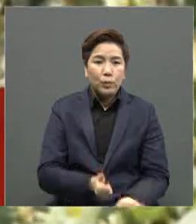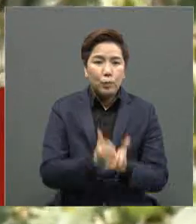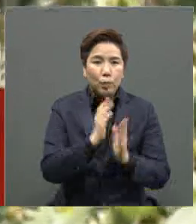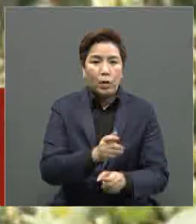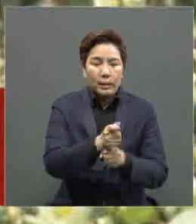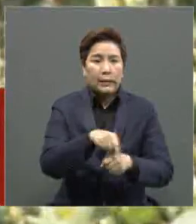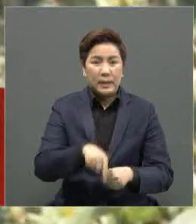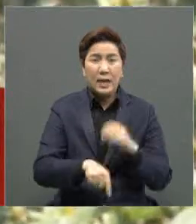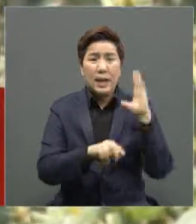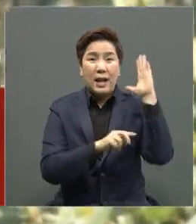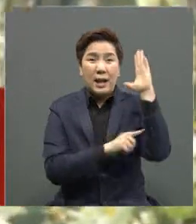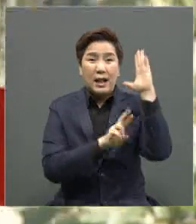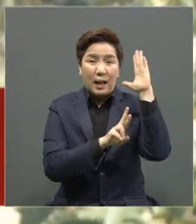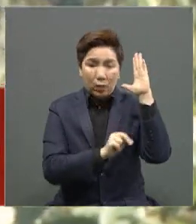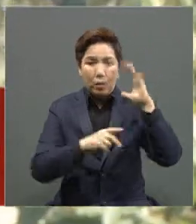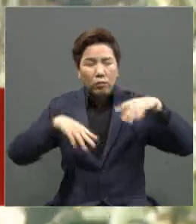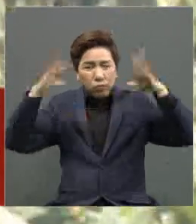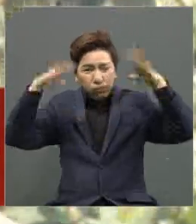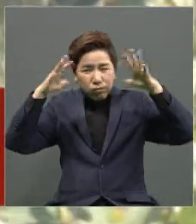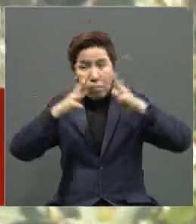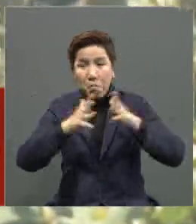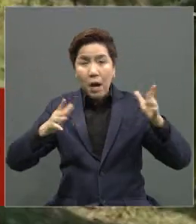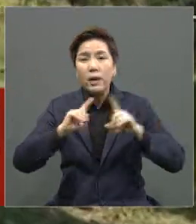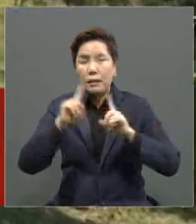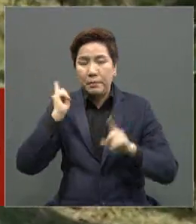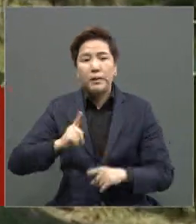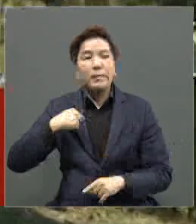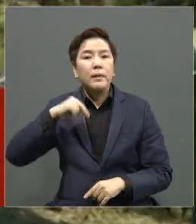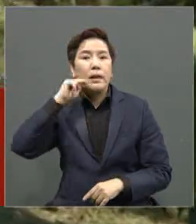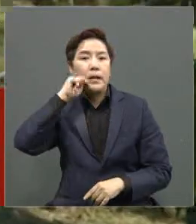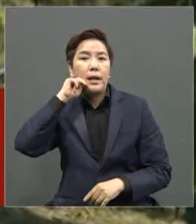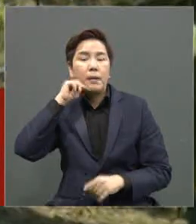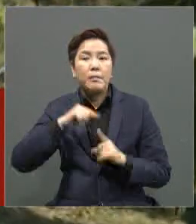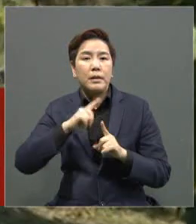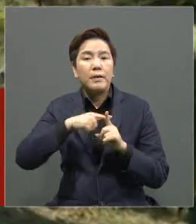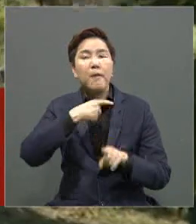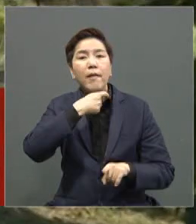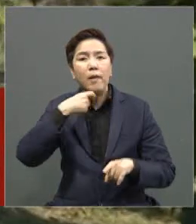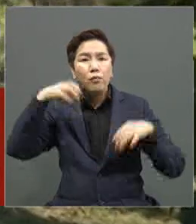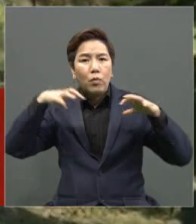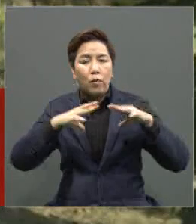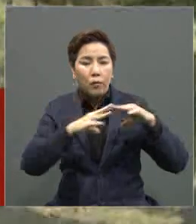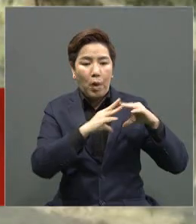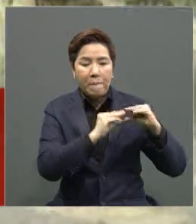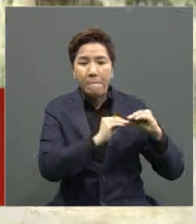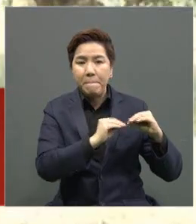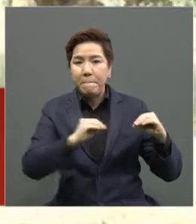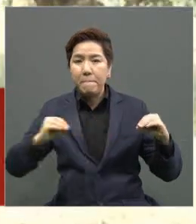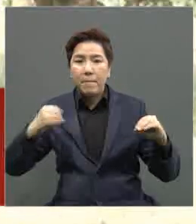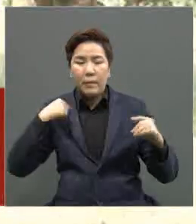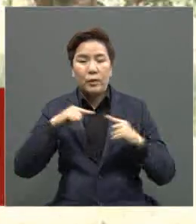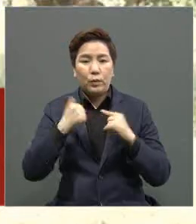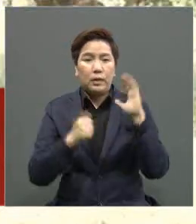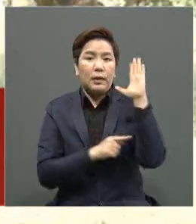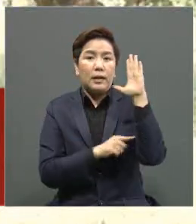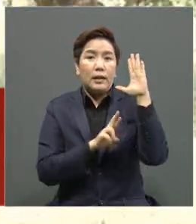ที่แม้จังหวัดระนองจะได้ชื่อว่าเป็นเมืองฝน8แดด4แต่ก็ยังมีช่วงฤดูแล้งหรือฝนทิ้งช่วง จังหวัดระน